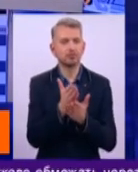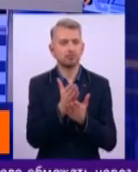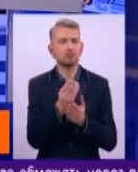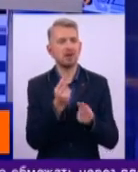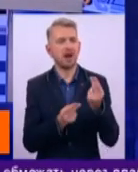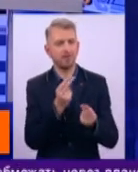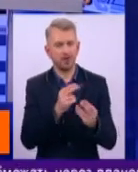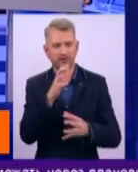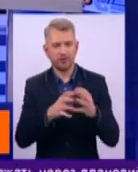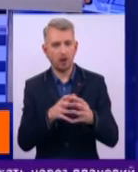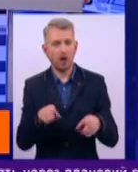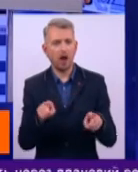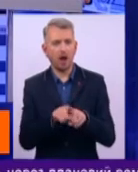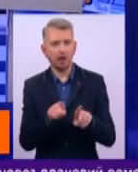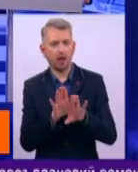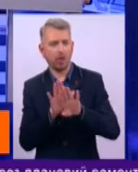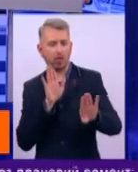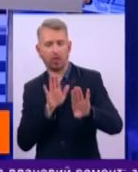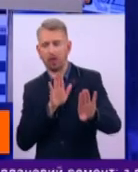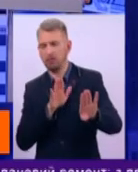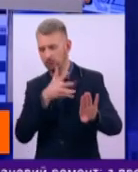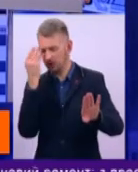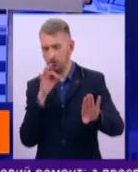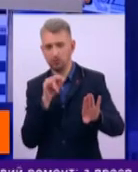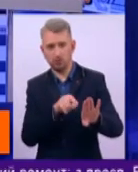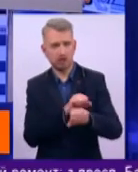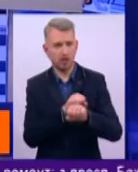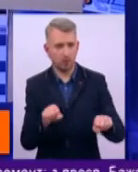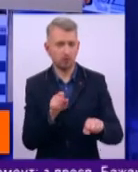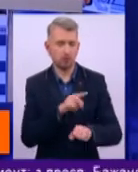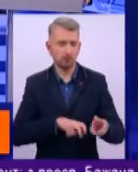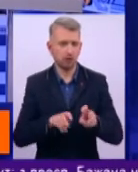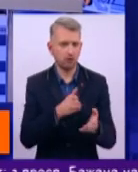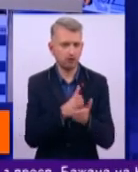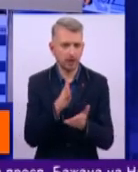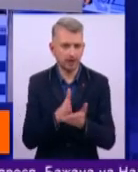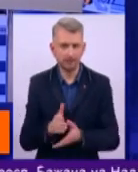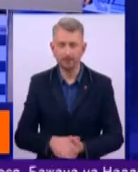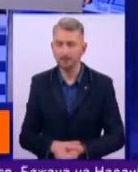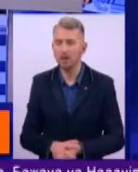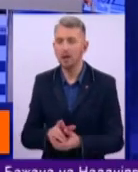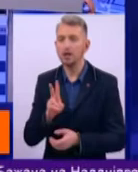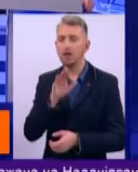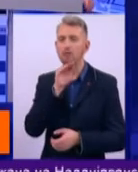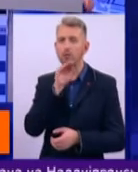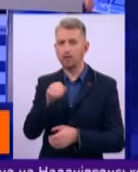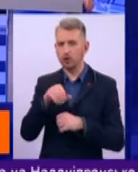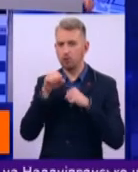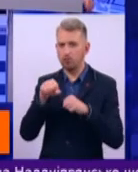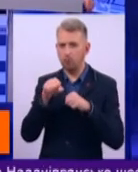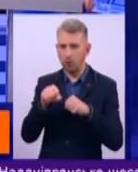так відмежуватися і забути про нього не можна на сьогоднішній день. Тому шукає шляхи. Ну і ось як в професійному боксі,